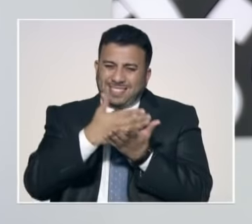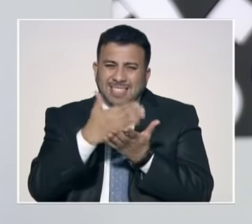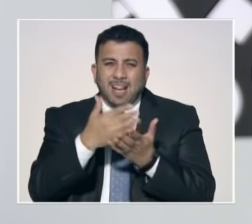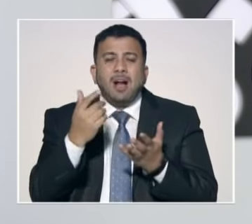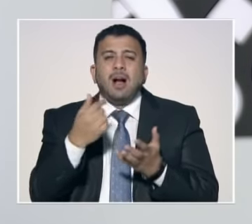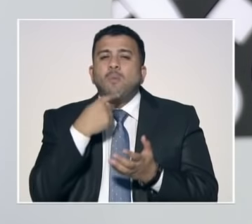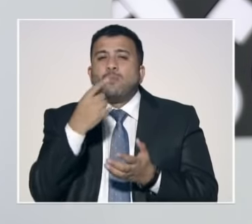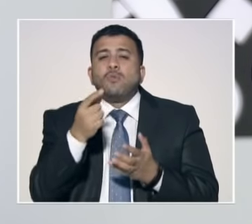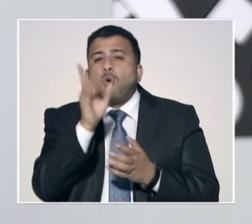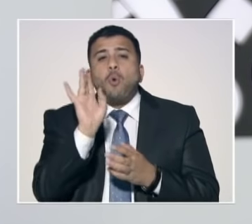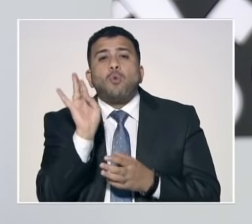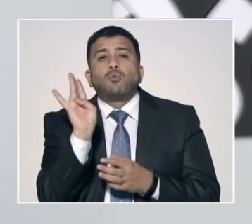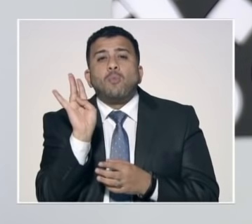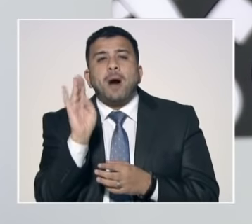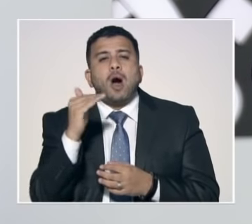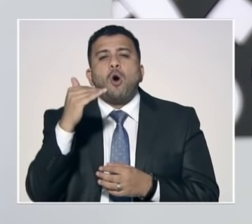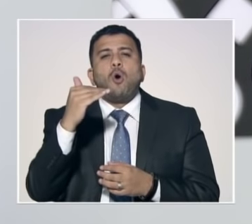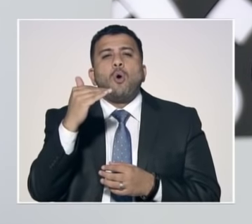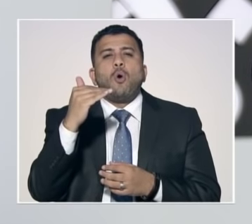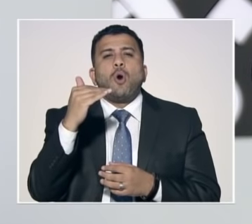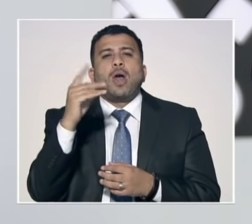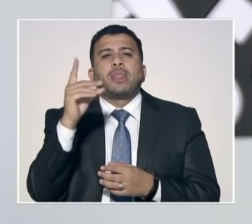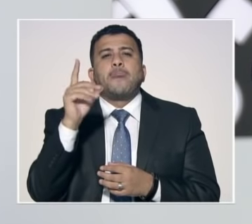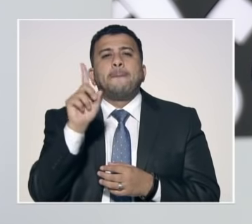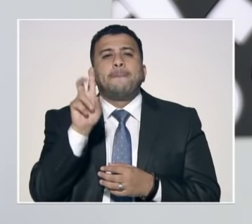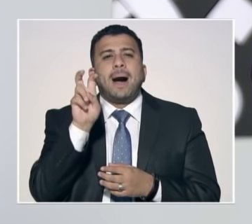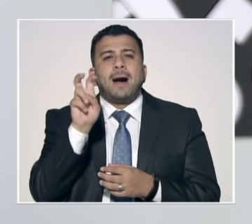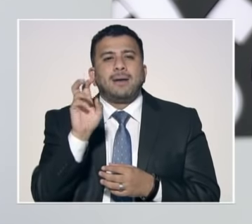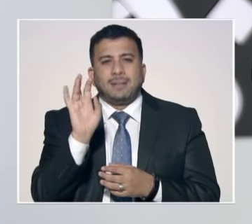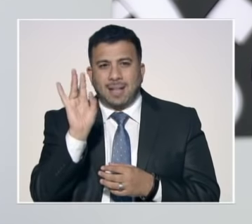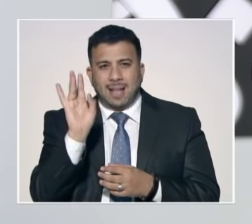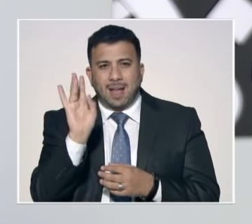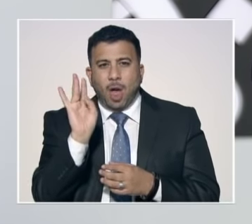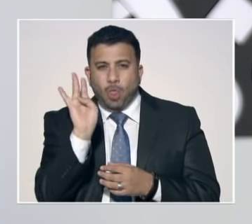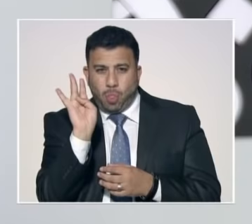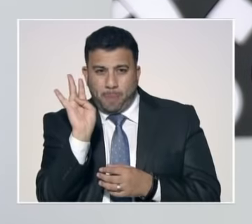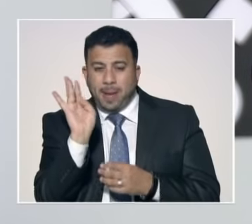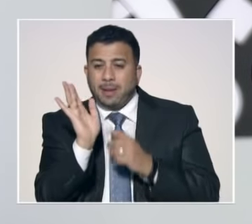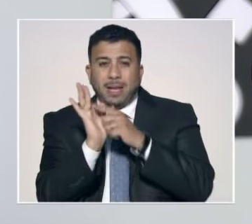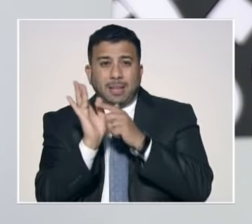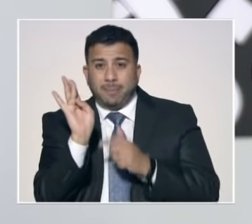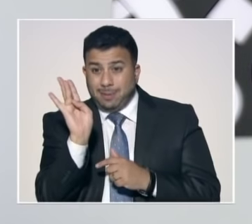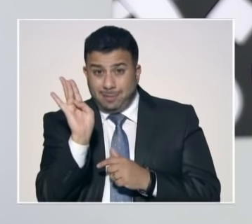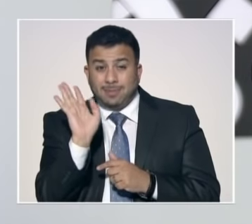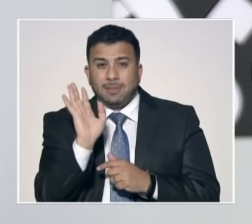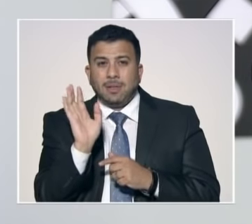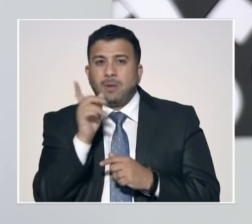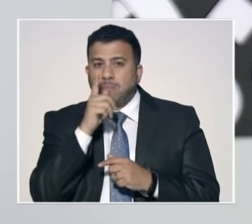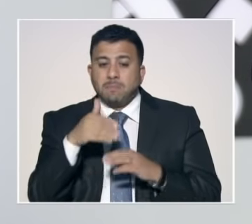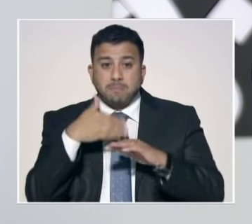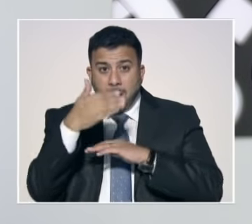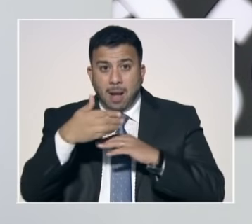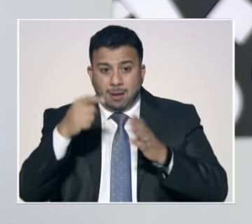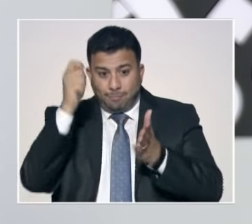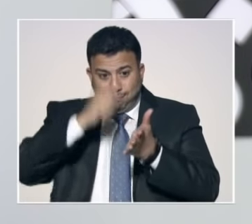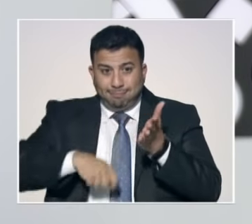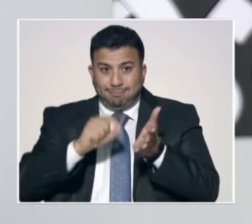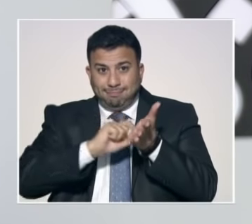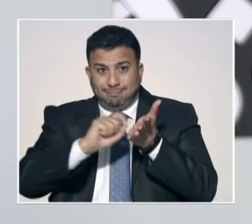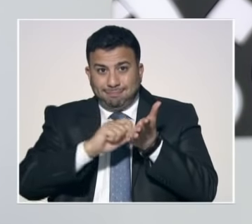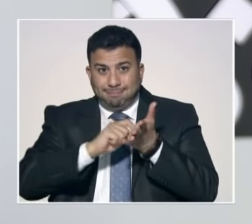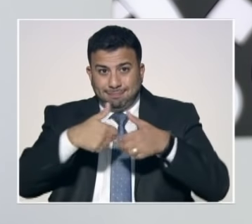الأولى تسمى الخطبة بكسر الخاء، الخطبة، ثم بعد ذلك ما يسمى بعقد النكاح، ثم بعد